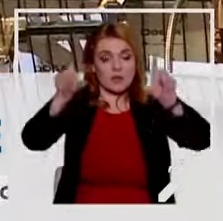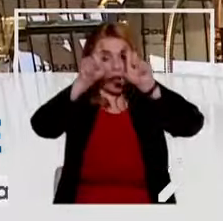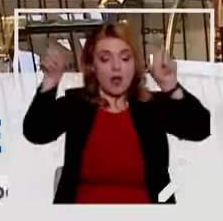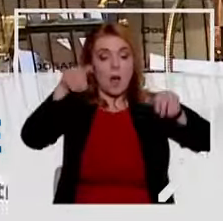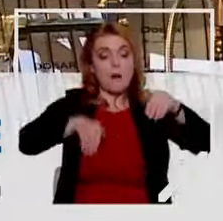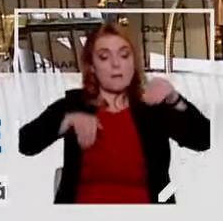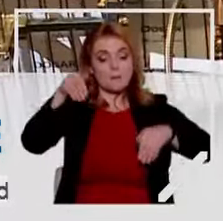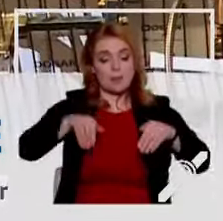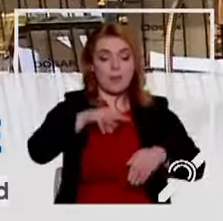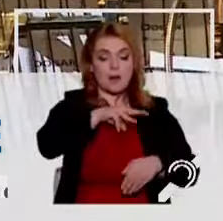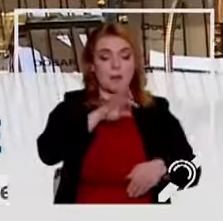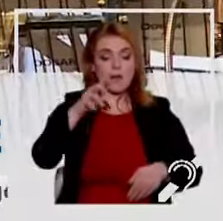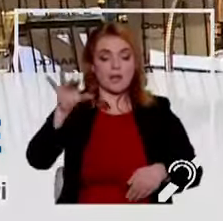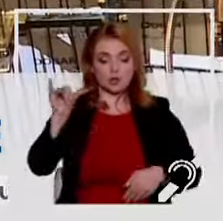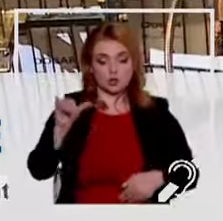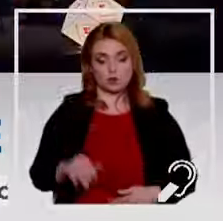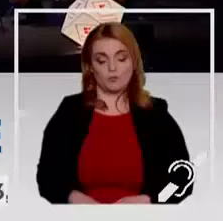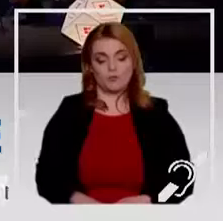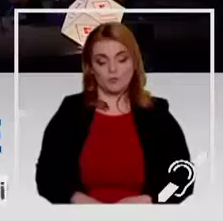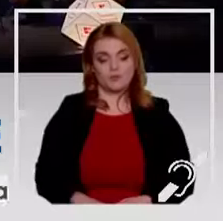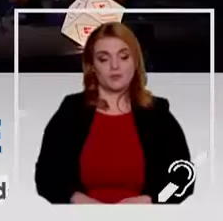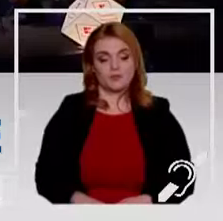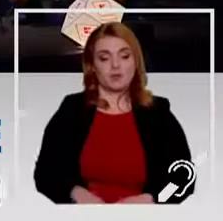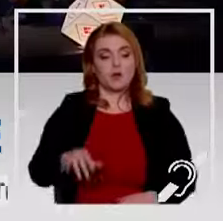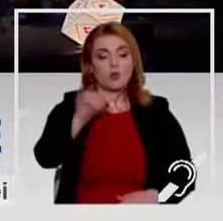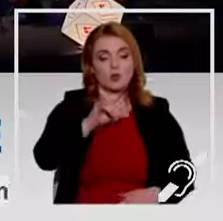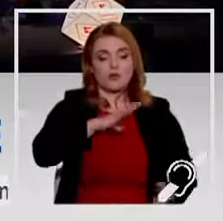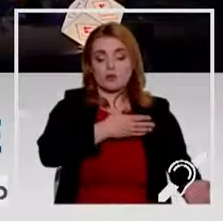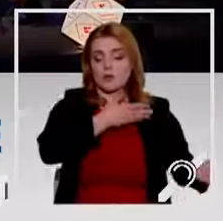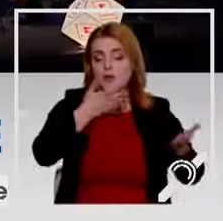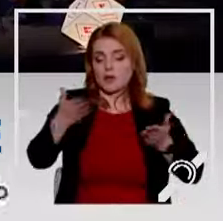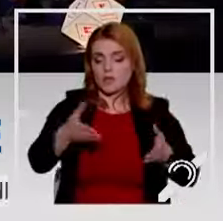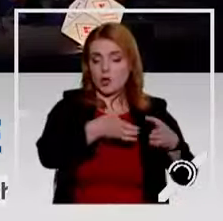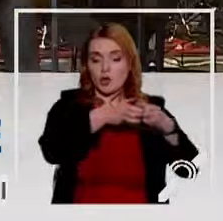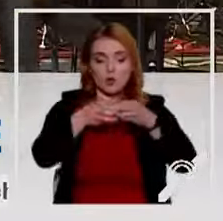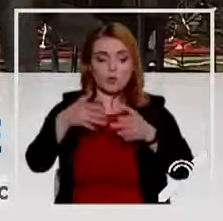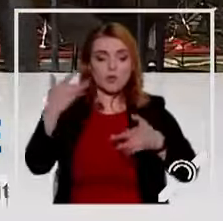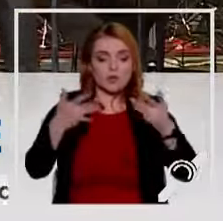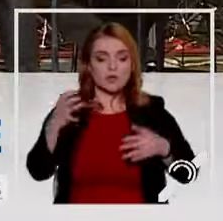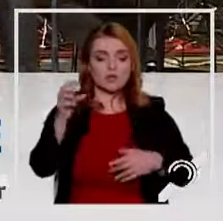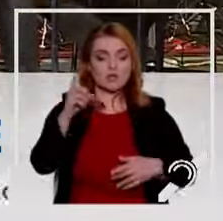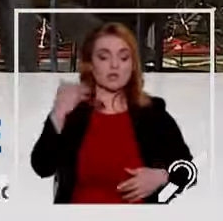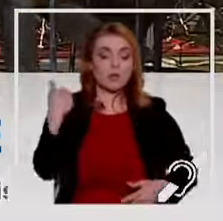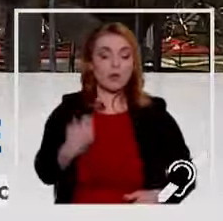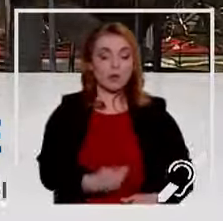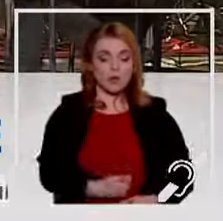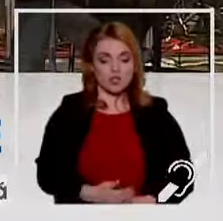evoluat corul și orchestra Incorpore a Operei Naționale București cu un concert de Crăciun.